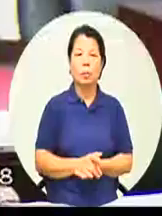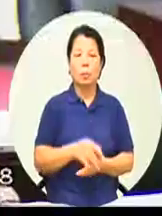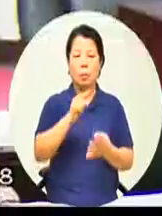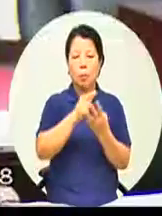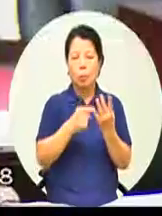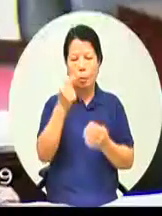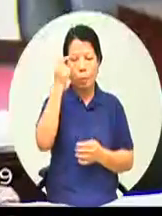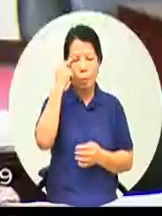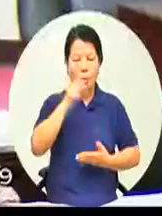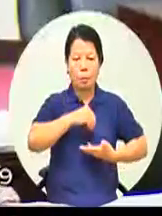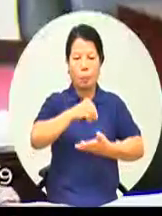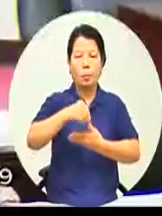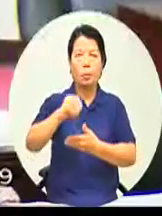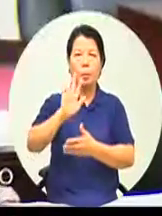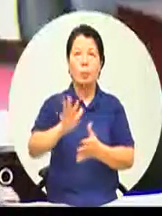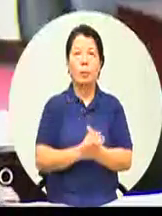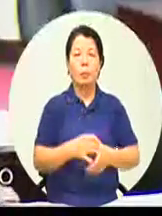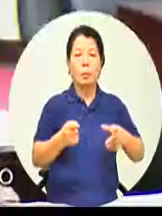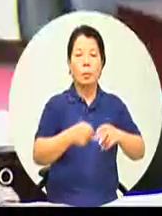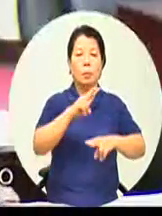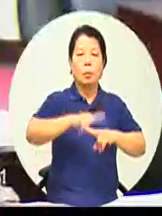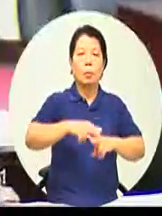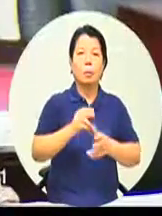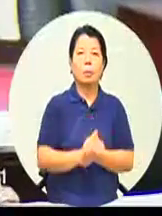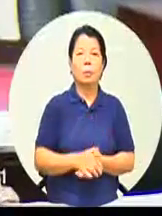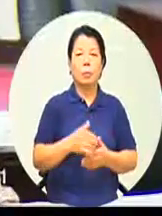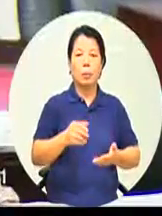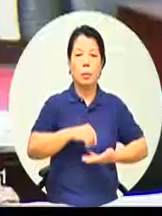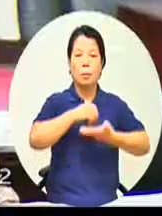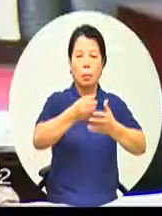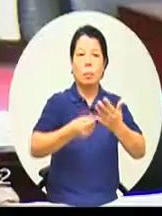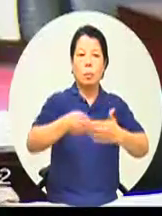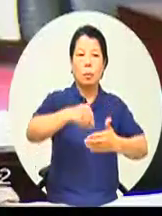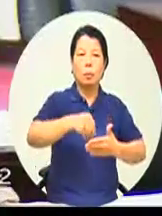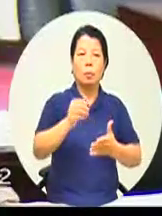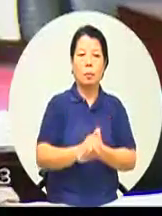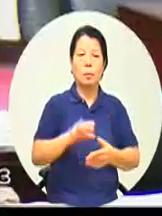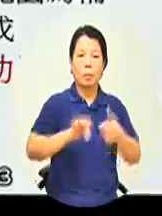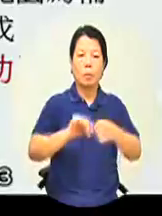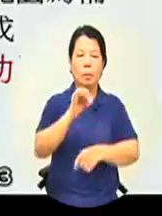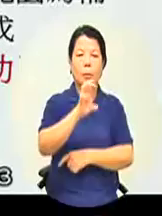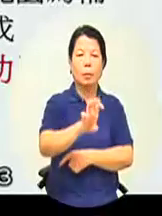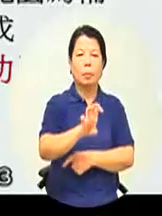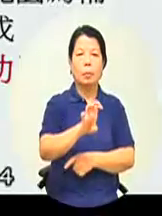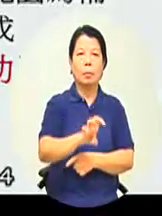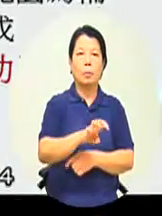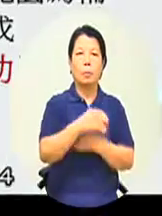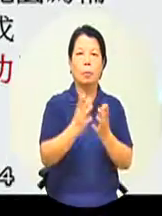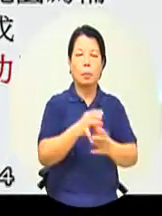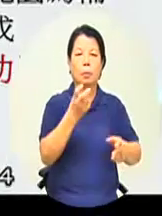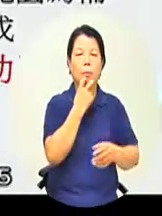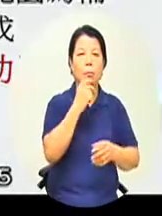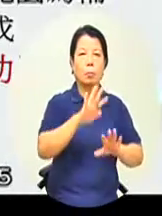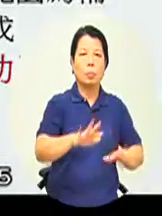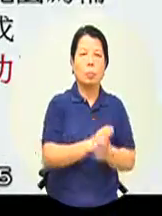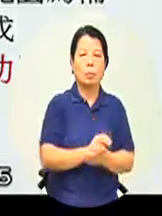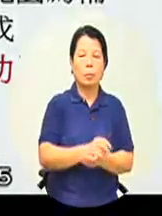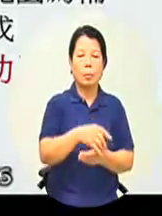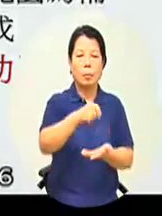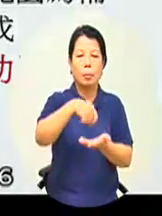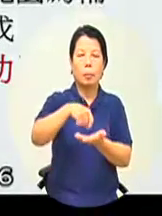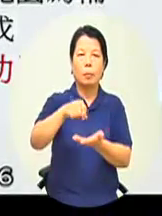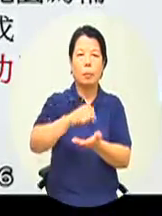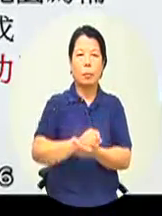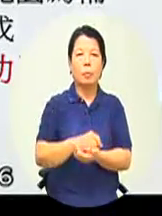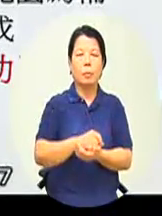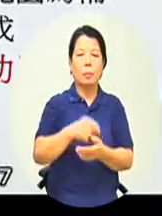法，就是说我们公共化呢未来是要提升到40%，这个是中央目前所提出来的一个